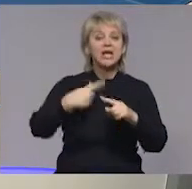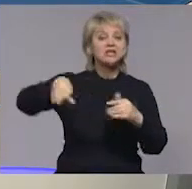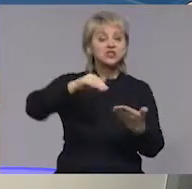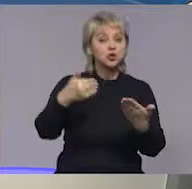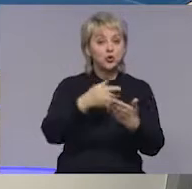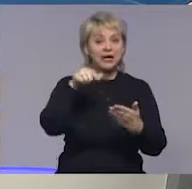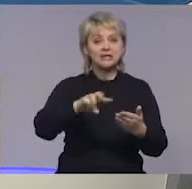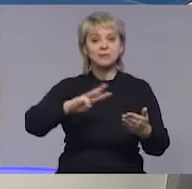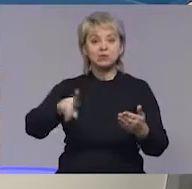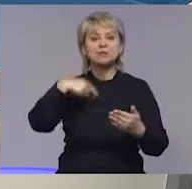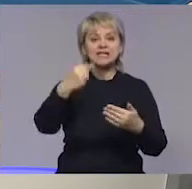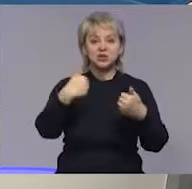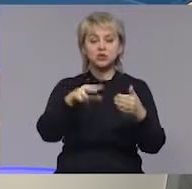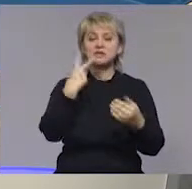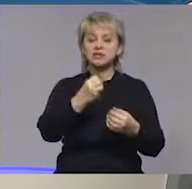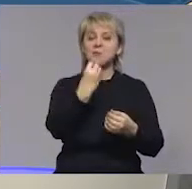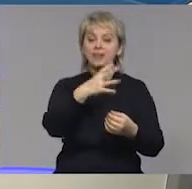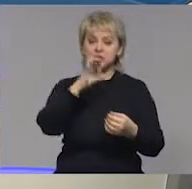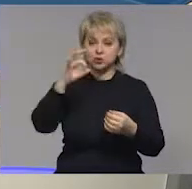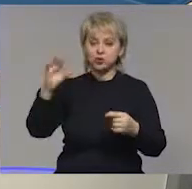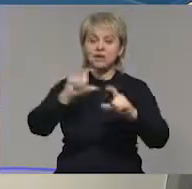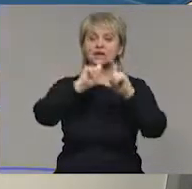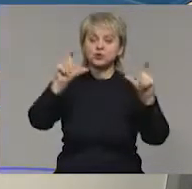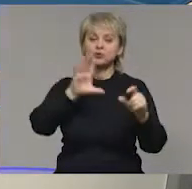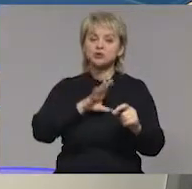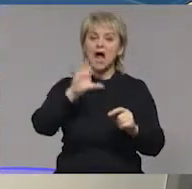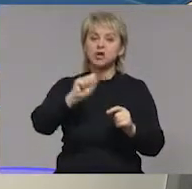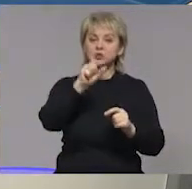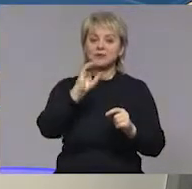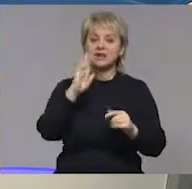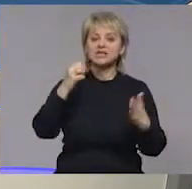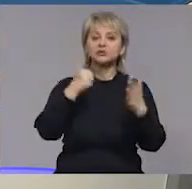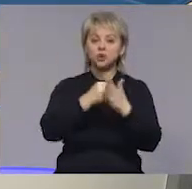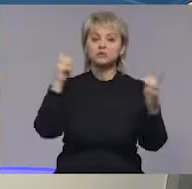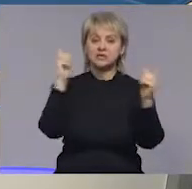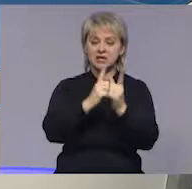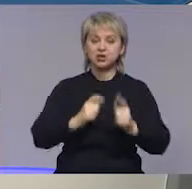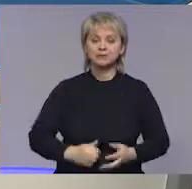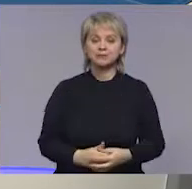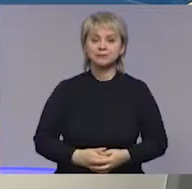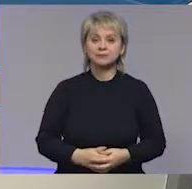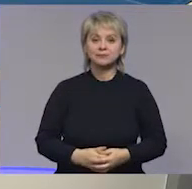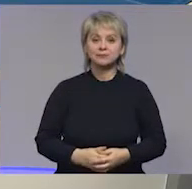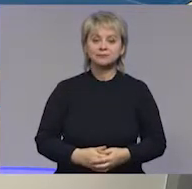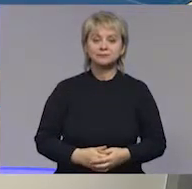Это все новости к этой минуте. Следующий выпуск смотрите в 15 часов. В студии был Артем Тарасов. До встречи.